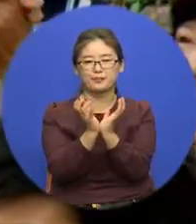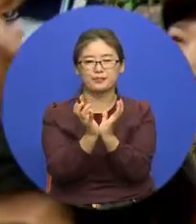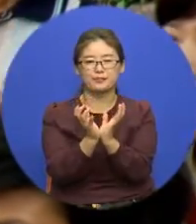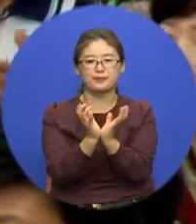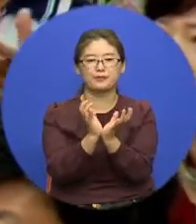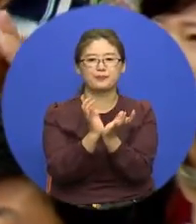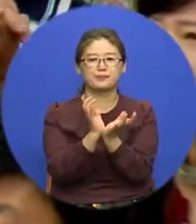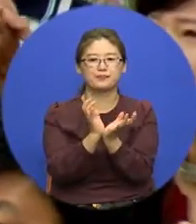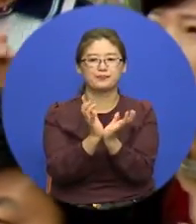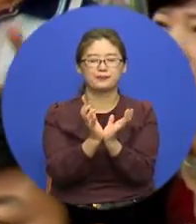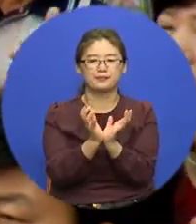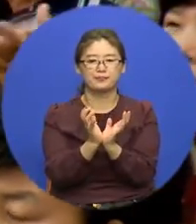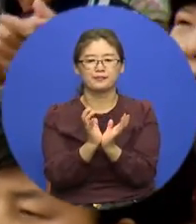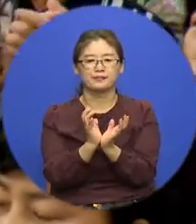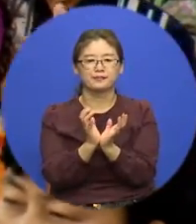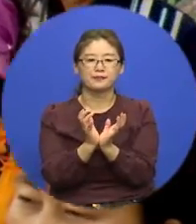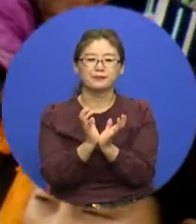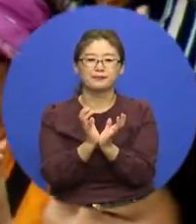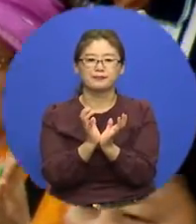것을